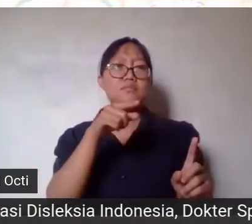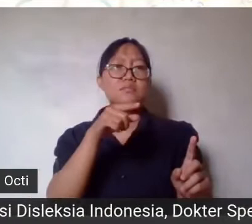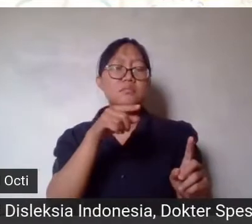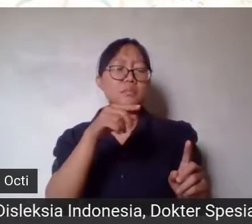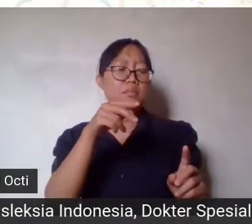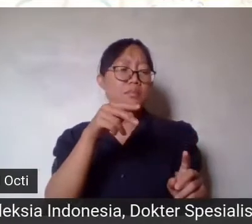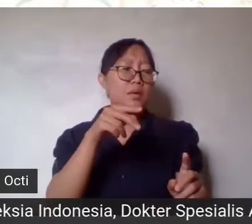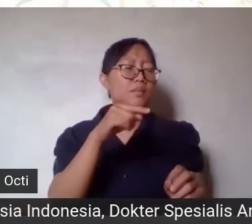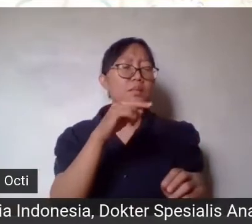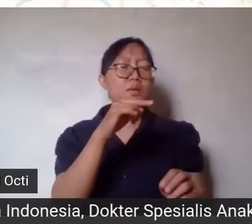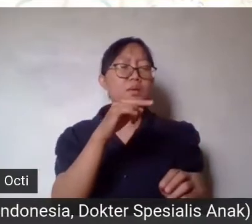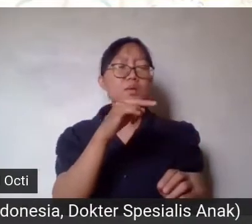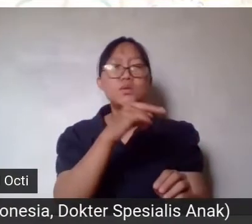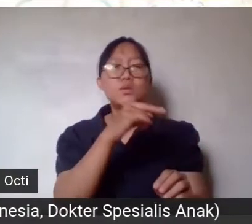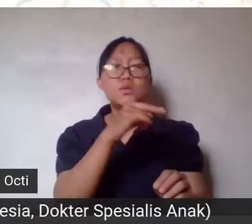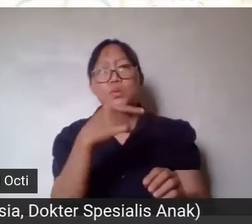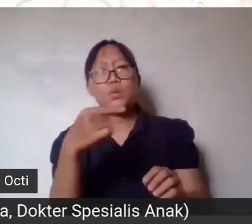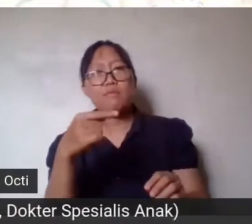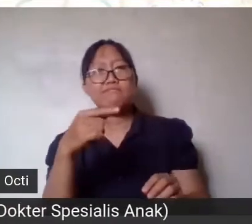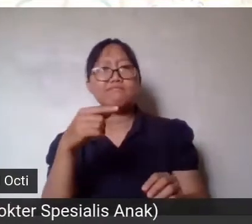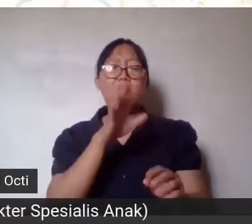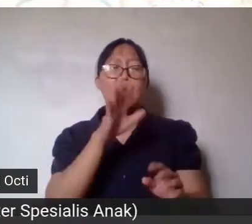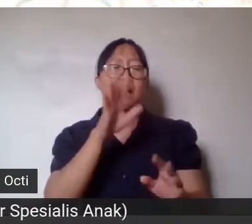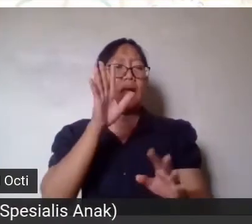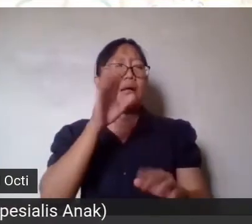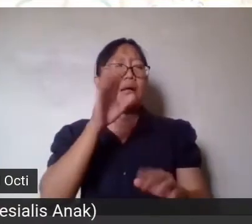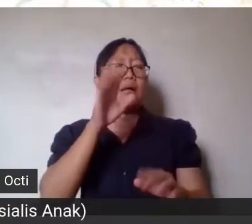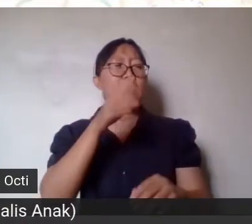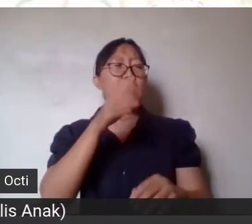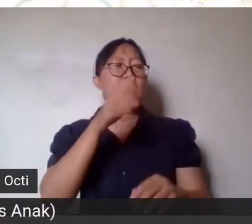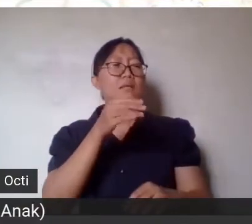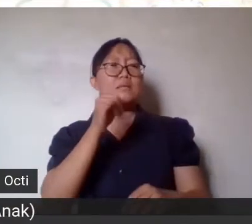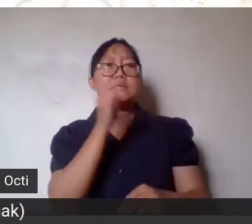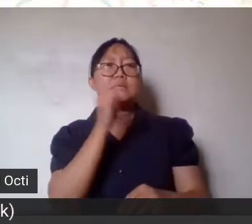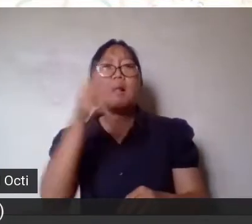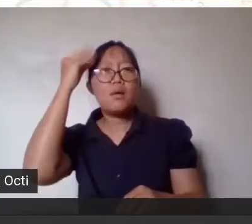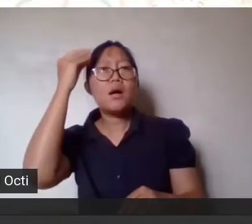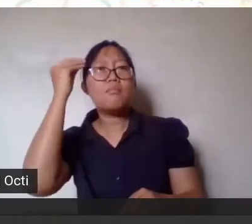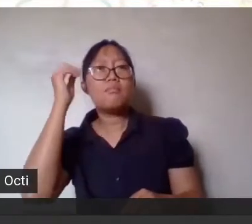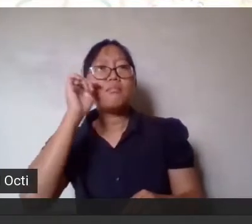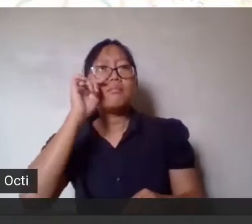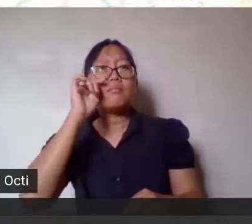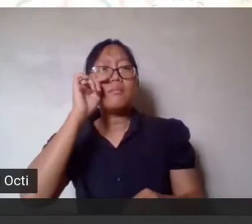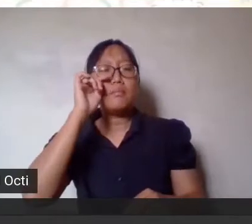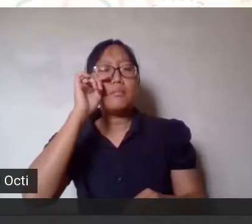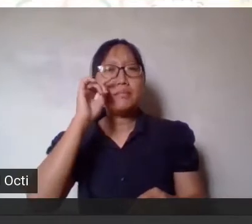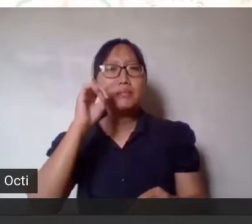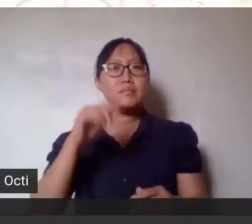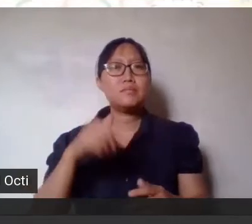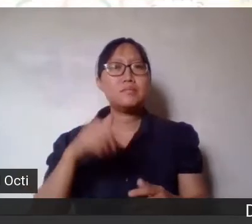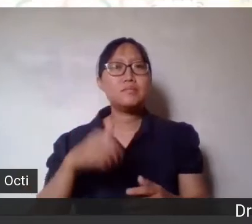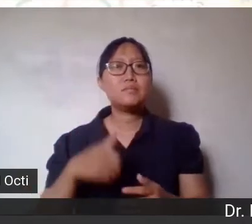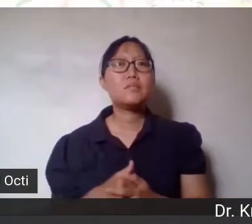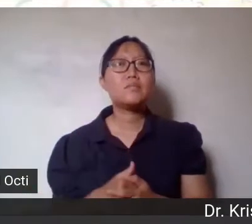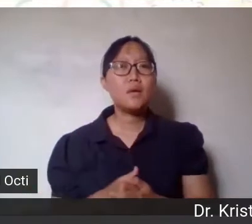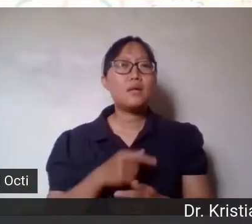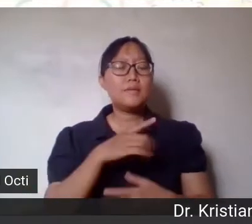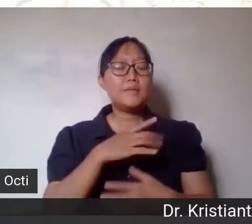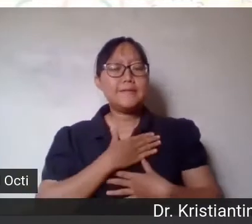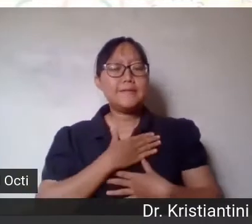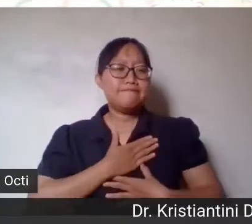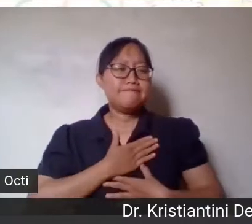sebagai suatu kondisi yang, tidak semestinya. Nah, dari keprihatinan tersebut, maka kurang